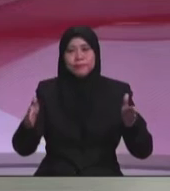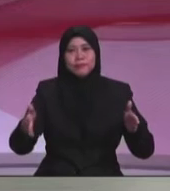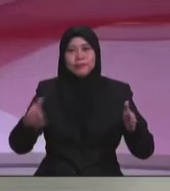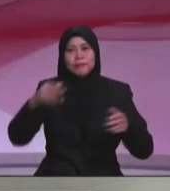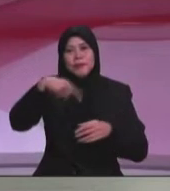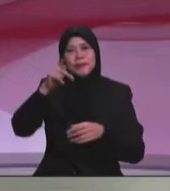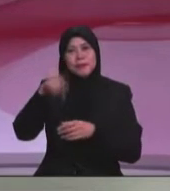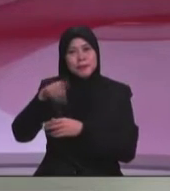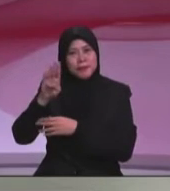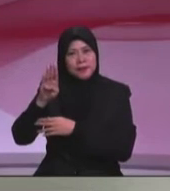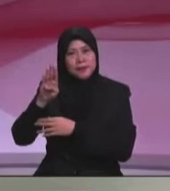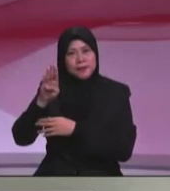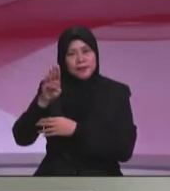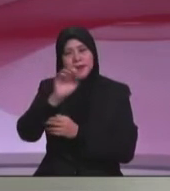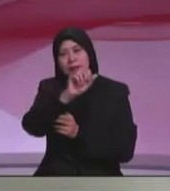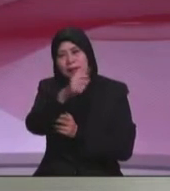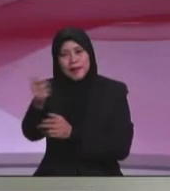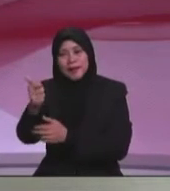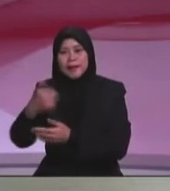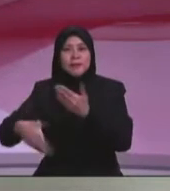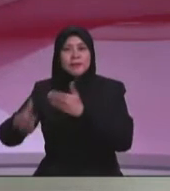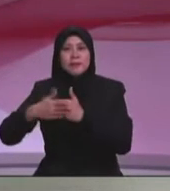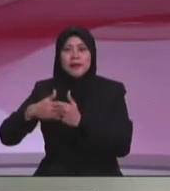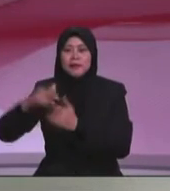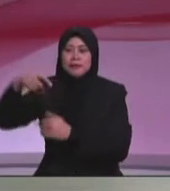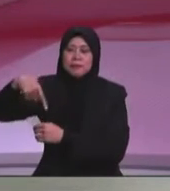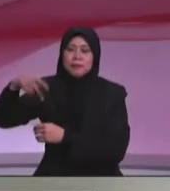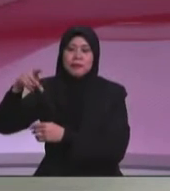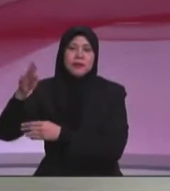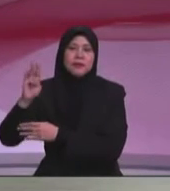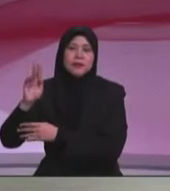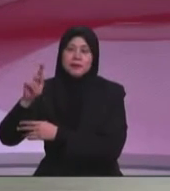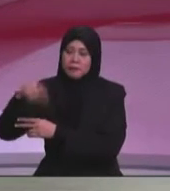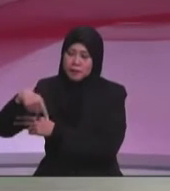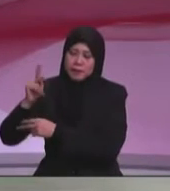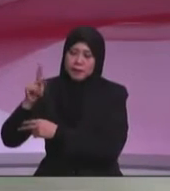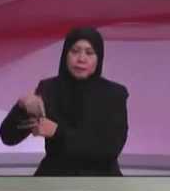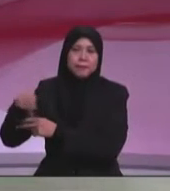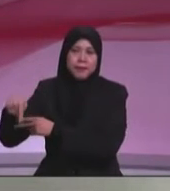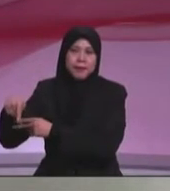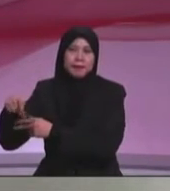PKPB, yang lain balik kepada asal iaitu di bawah PKPB.